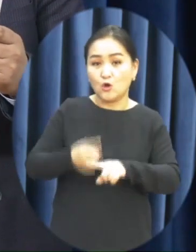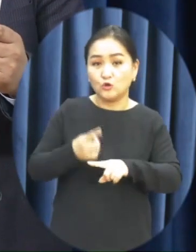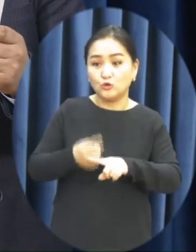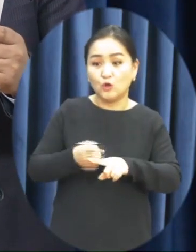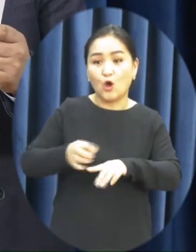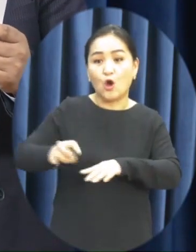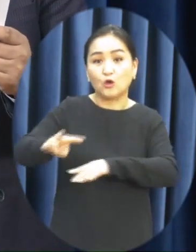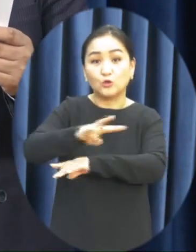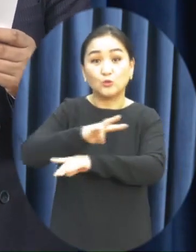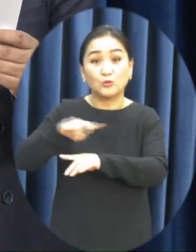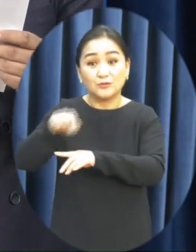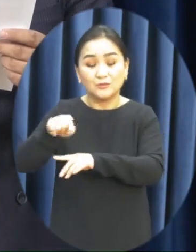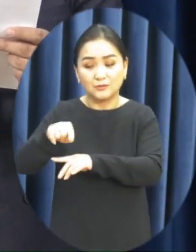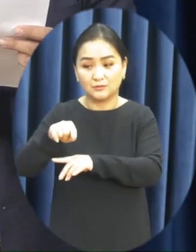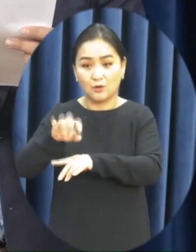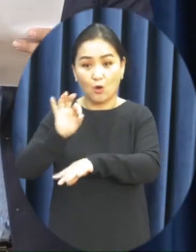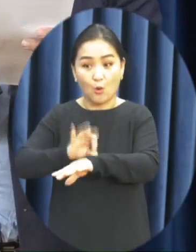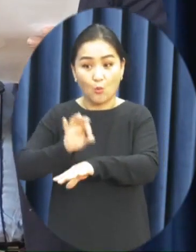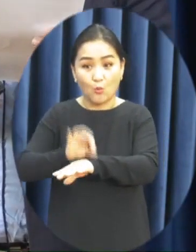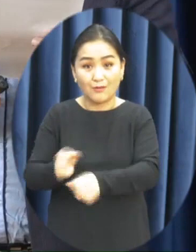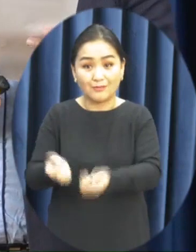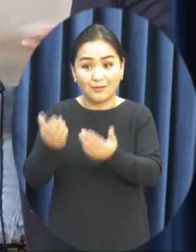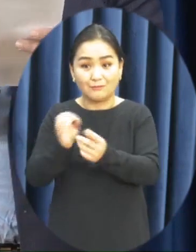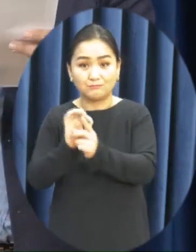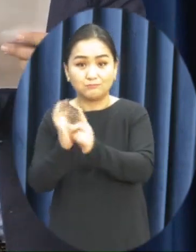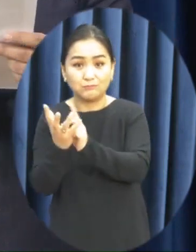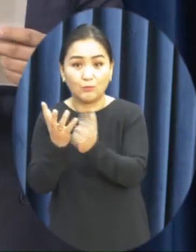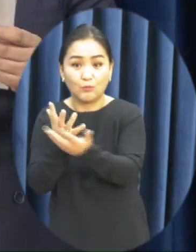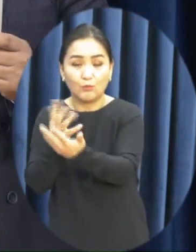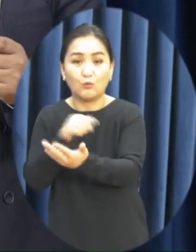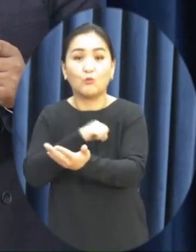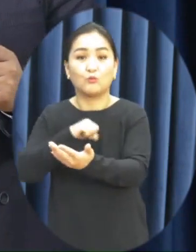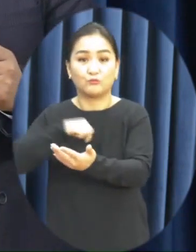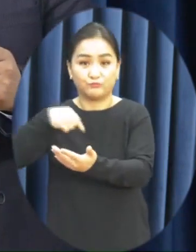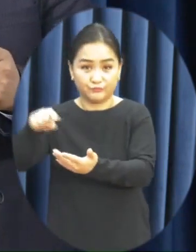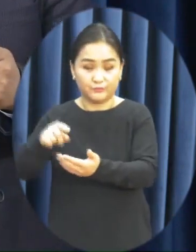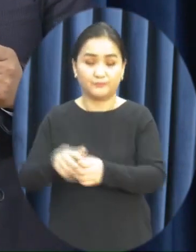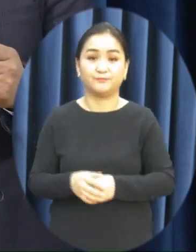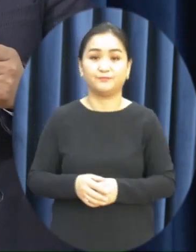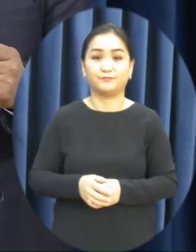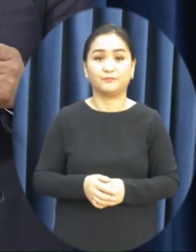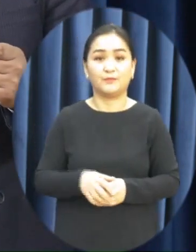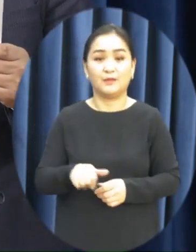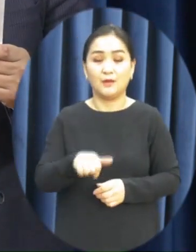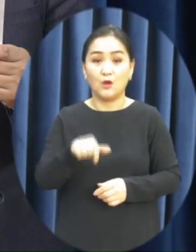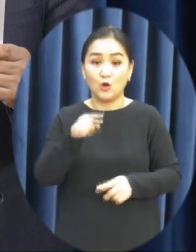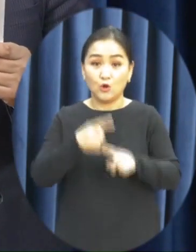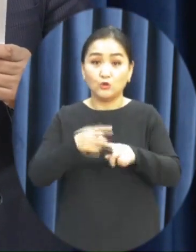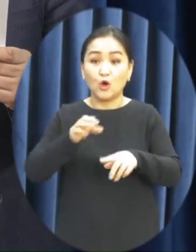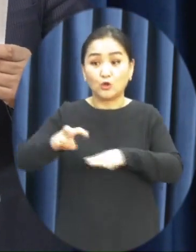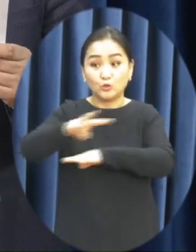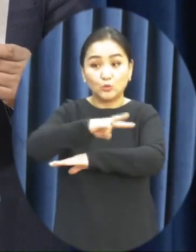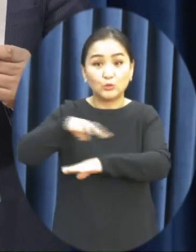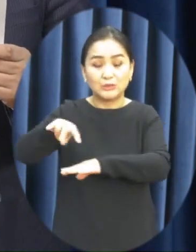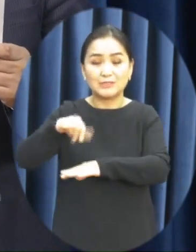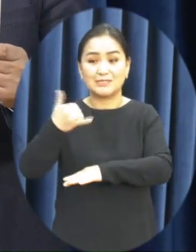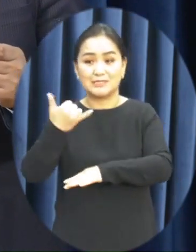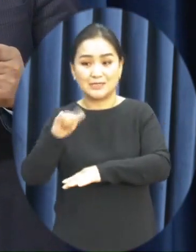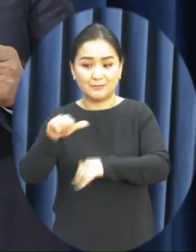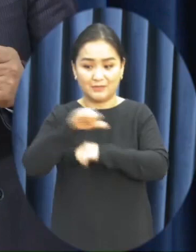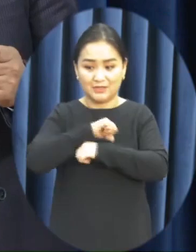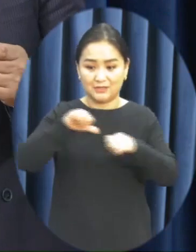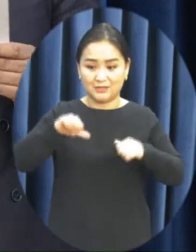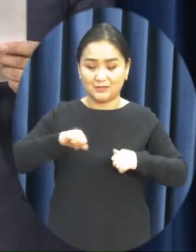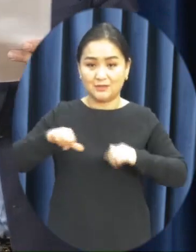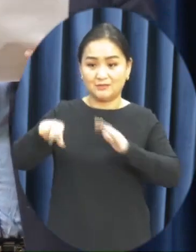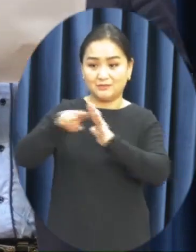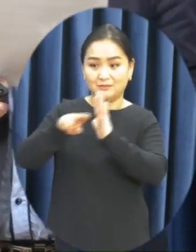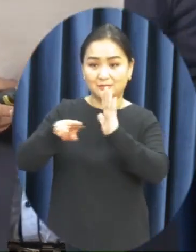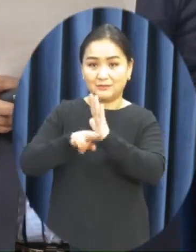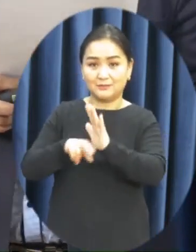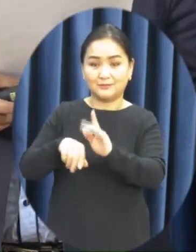རང